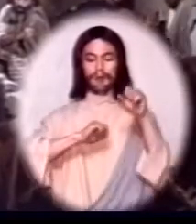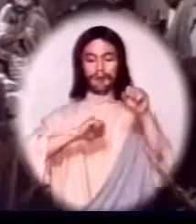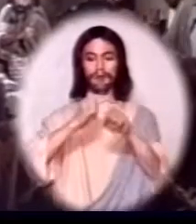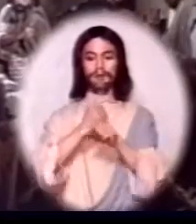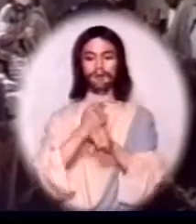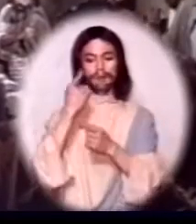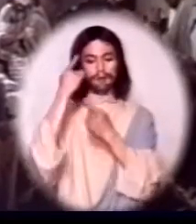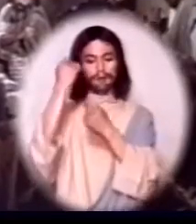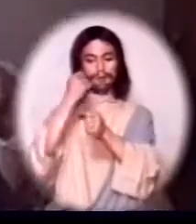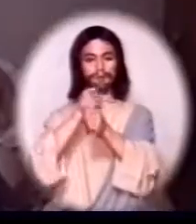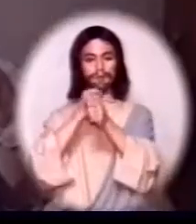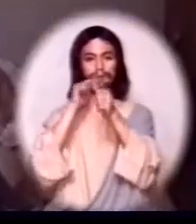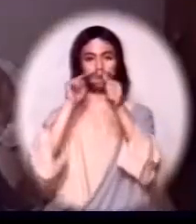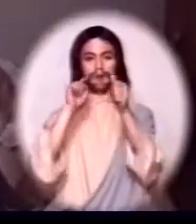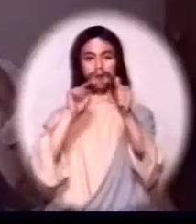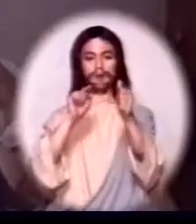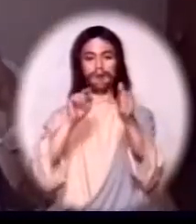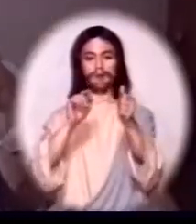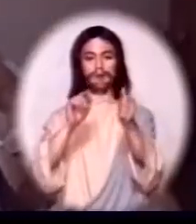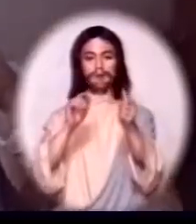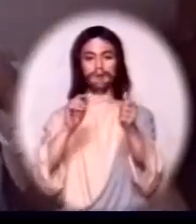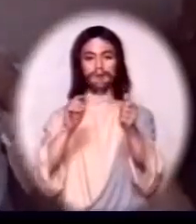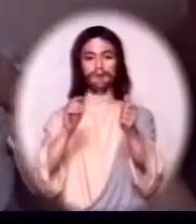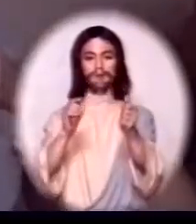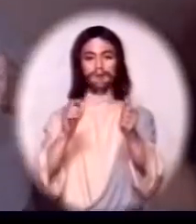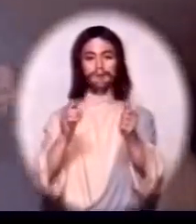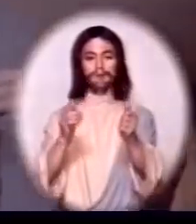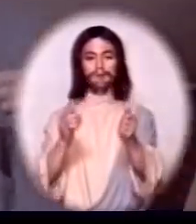이를 행하여 날 기념하라.